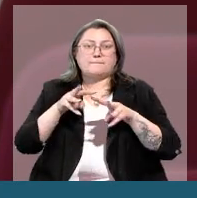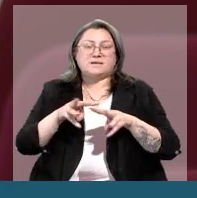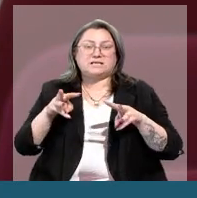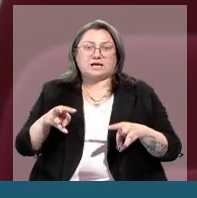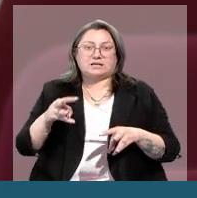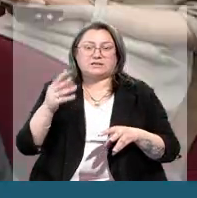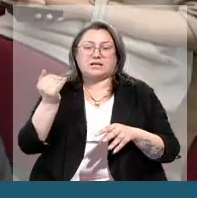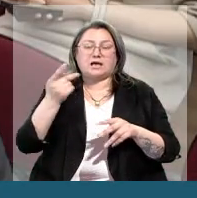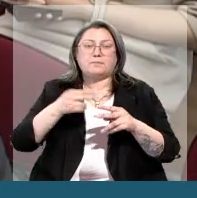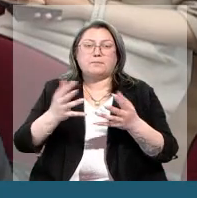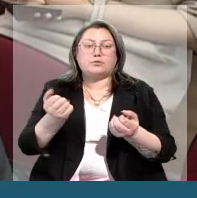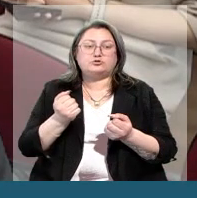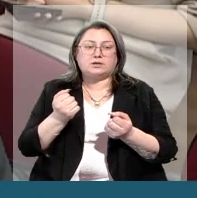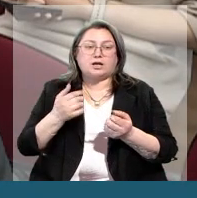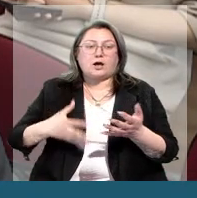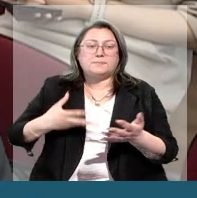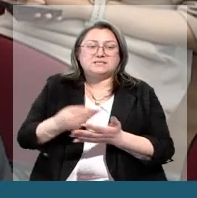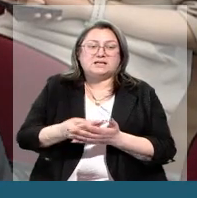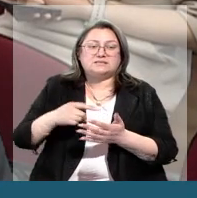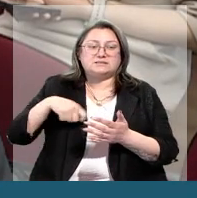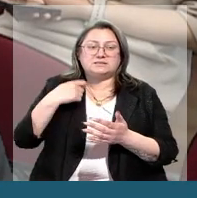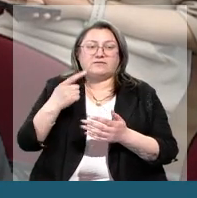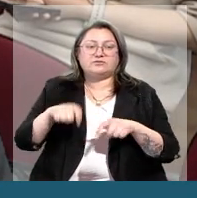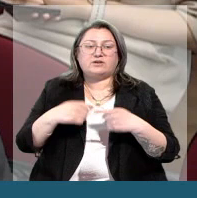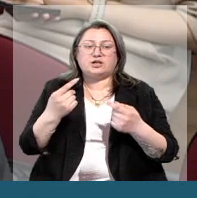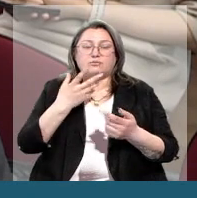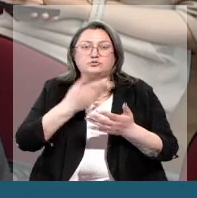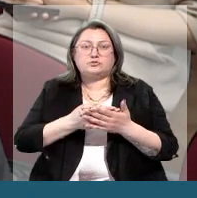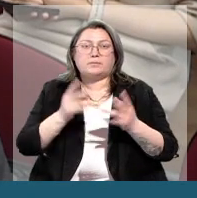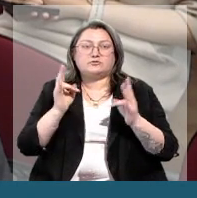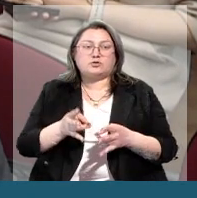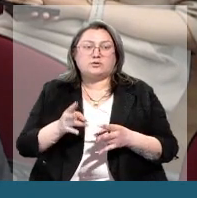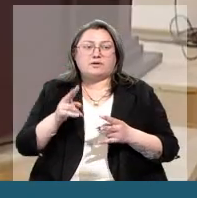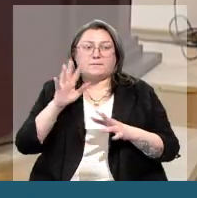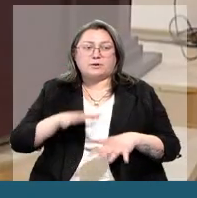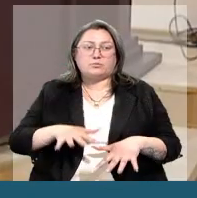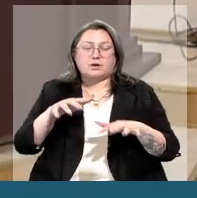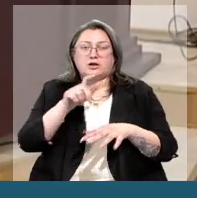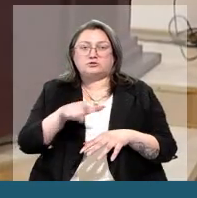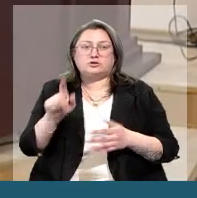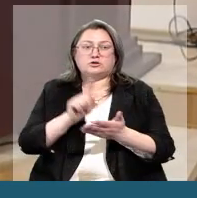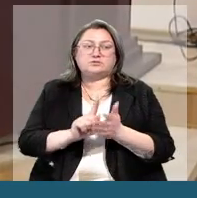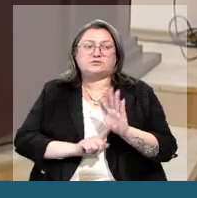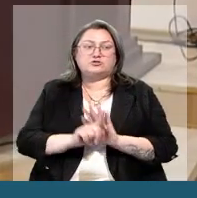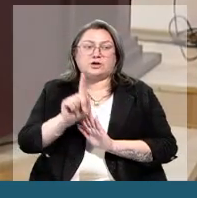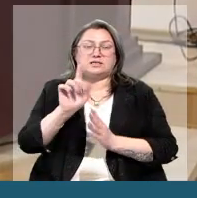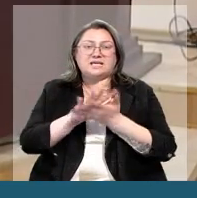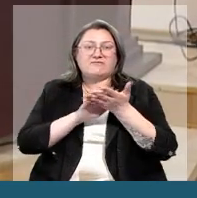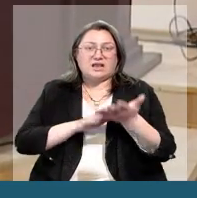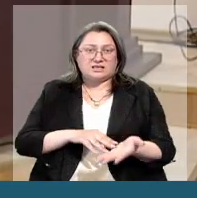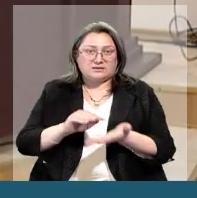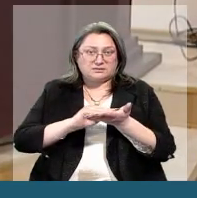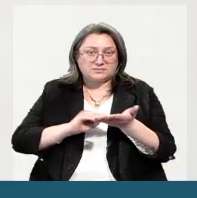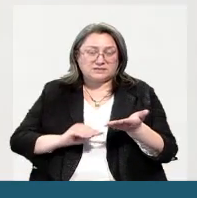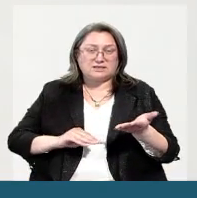еніп отыр. Айда кетейік, тұпан судан бүлінген мүлікті қалпына келтіруге арналған өте мақыны алу үшін азаматтар алдымен өтініш азып, бастайтың